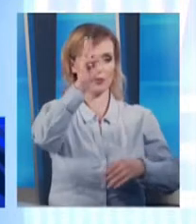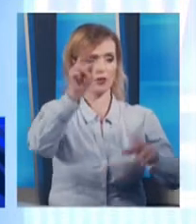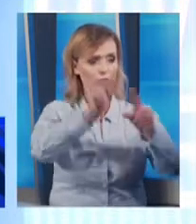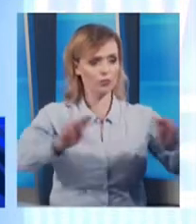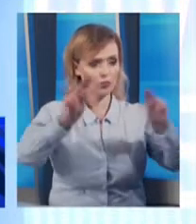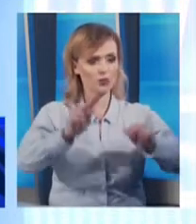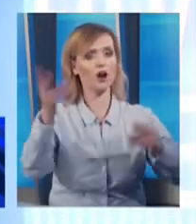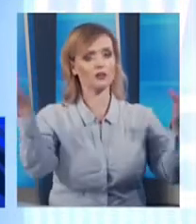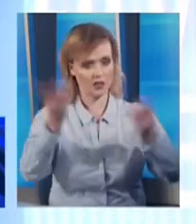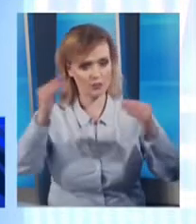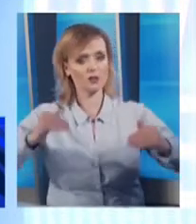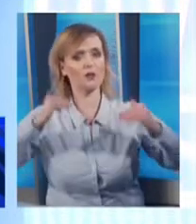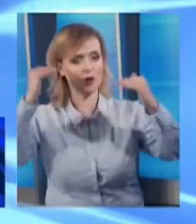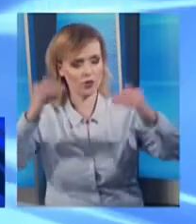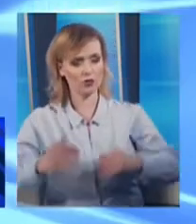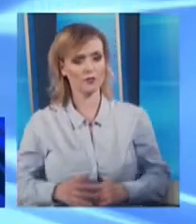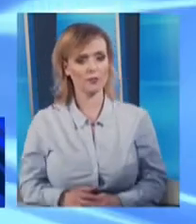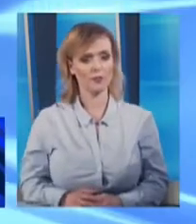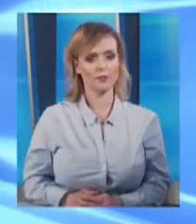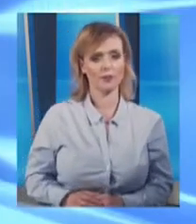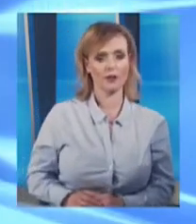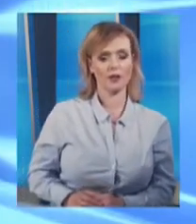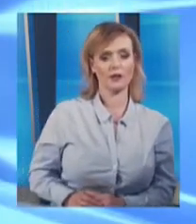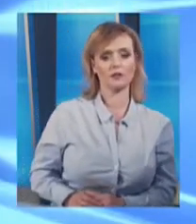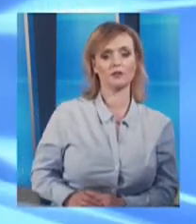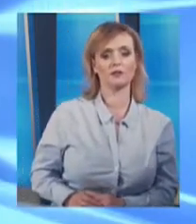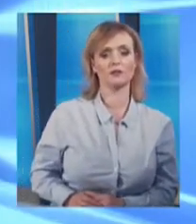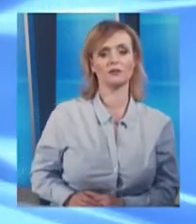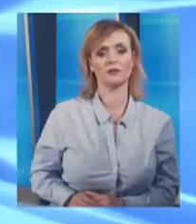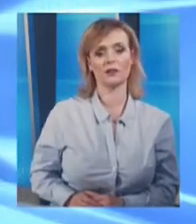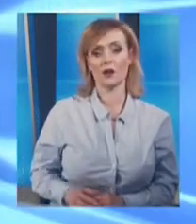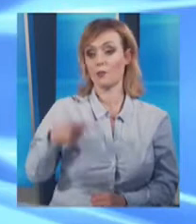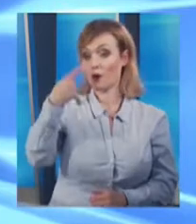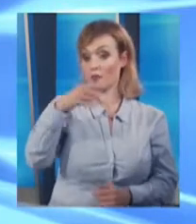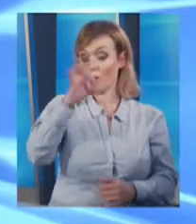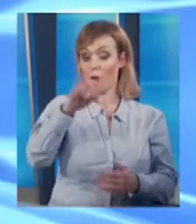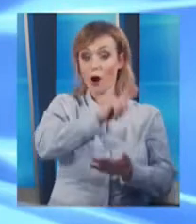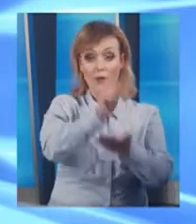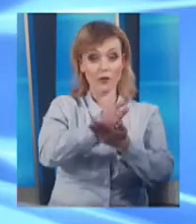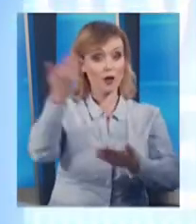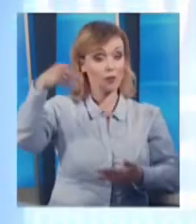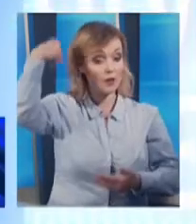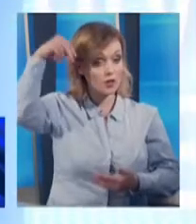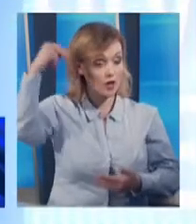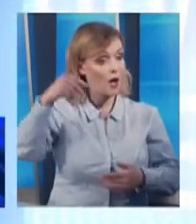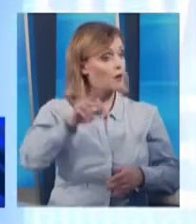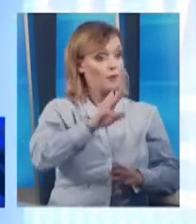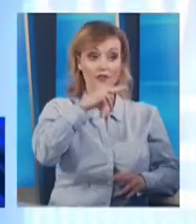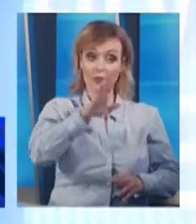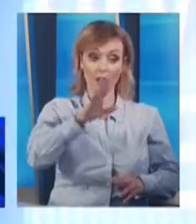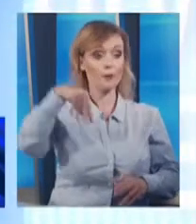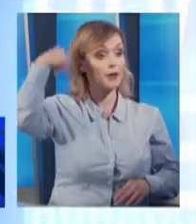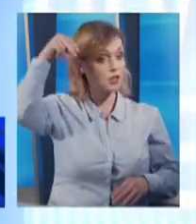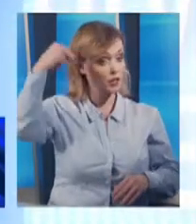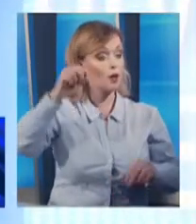să majorăm salariile. Vorbim despre un mandat de președinte. Și iar mă întorc la... No, atenție, președintele este cel care poate